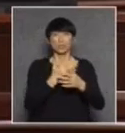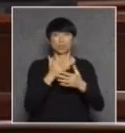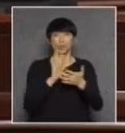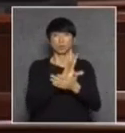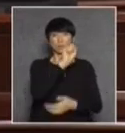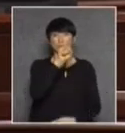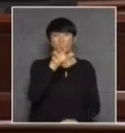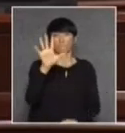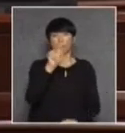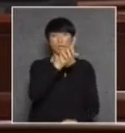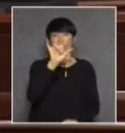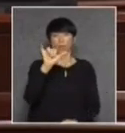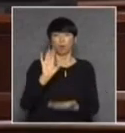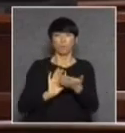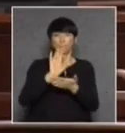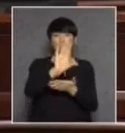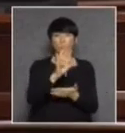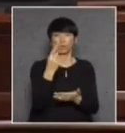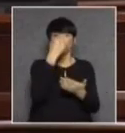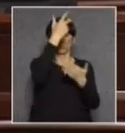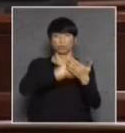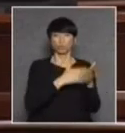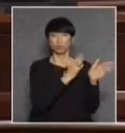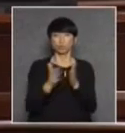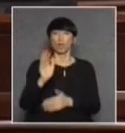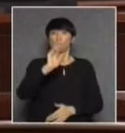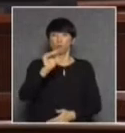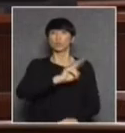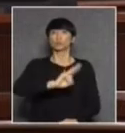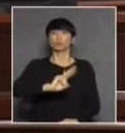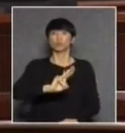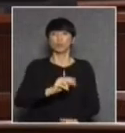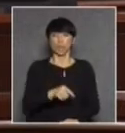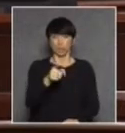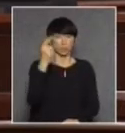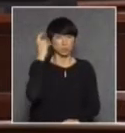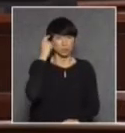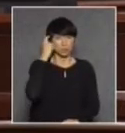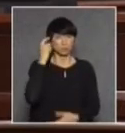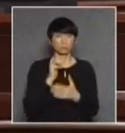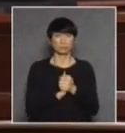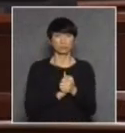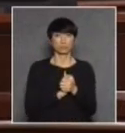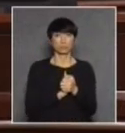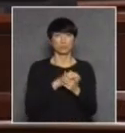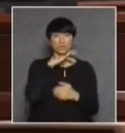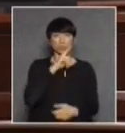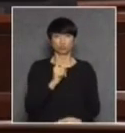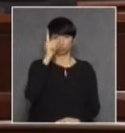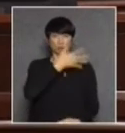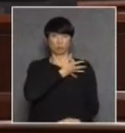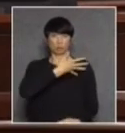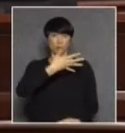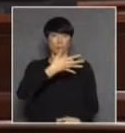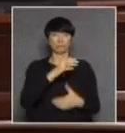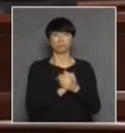2015-16 年度嗰個撥款條例草案處理咪得囉。咁主席，我相信閣下都知道呢，若果佢上星期五已經上